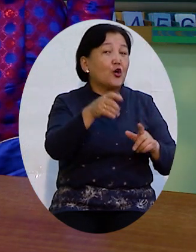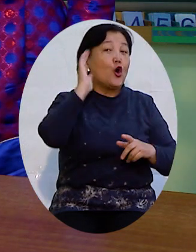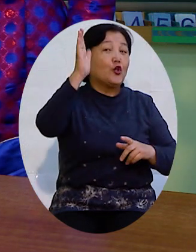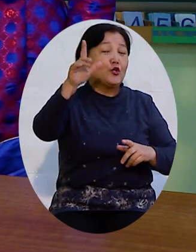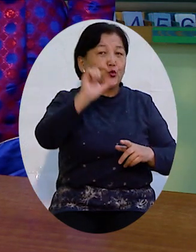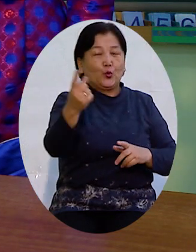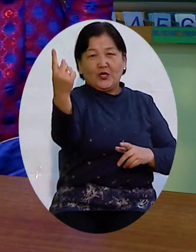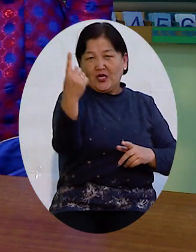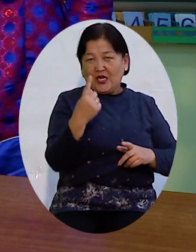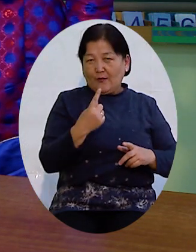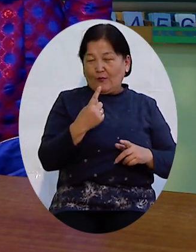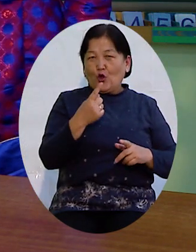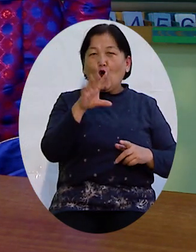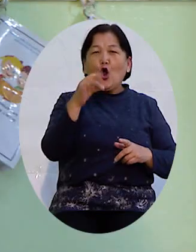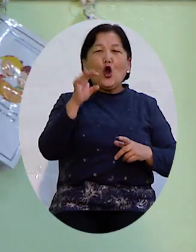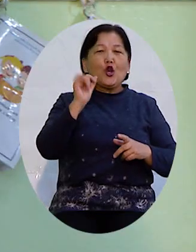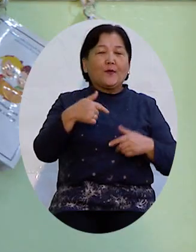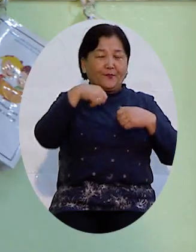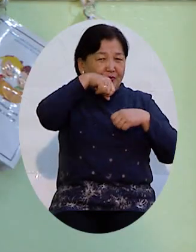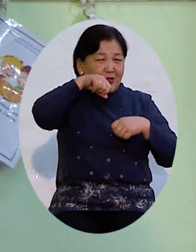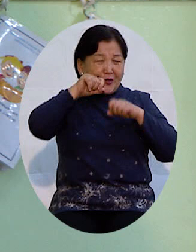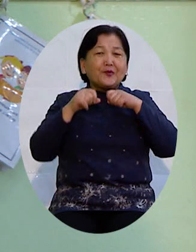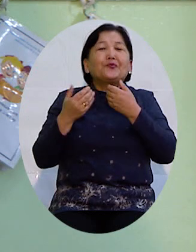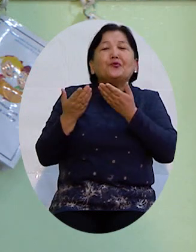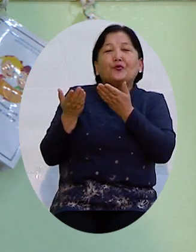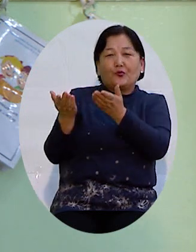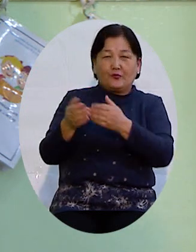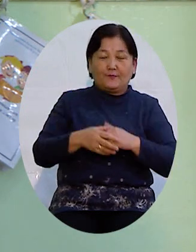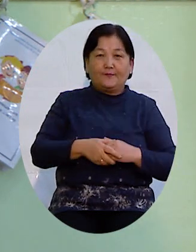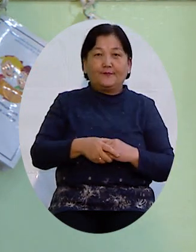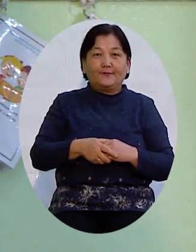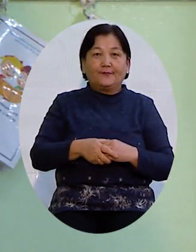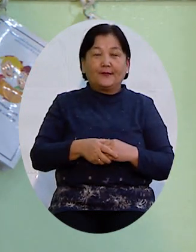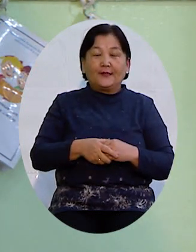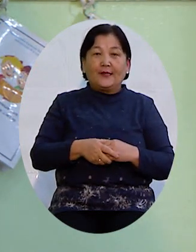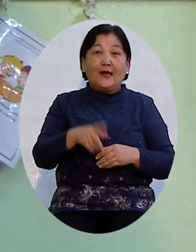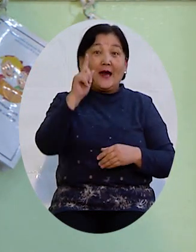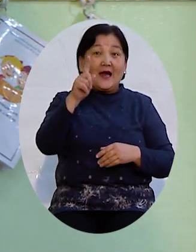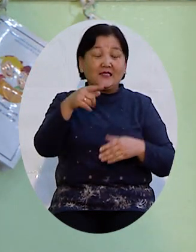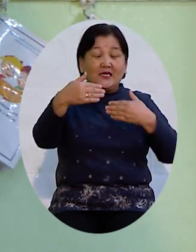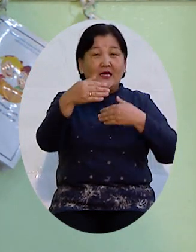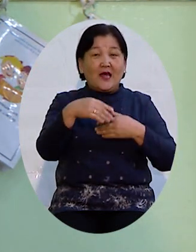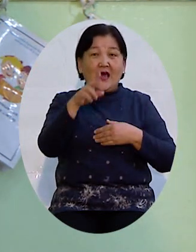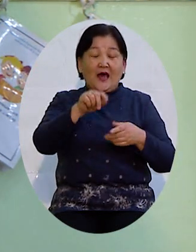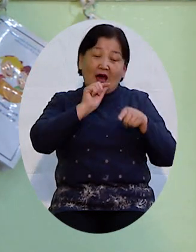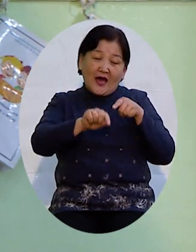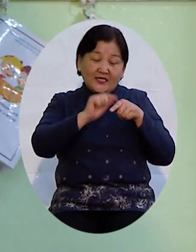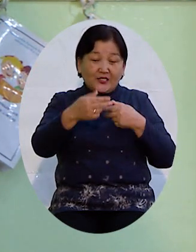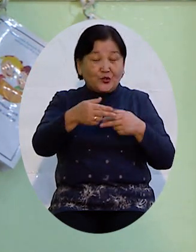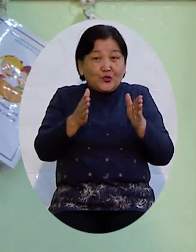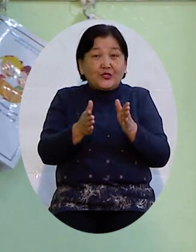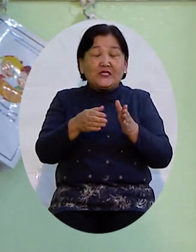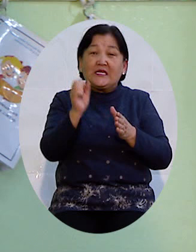эрвэл хоормог таргахан дөхүүлцхэн. Ганц хайрцаг зүзэнц айл нь